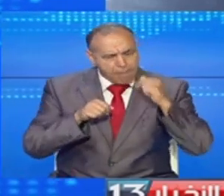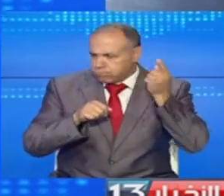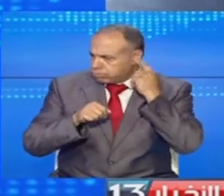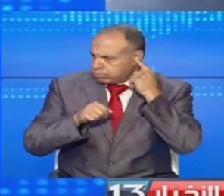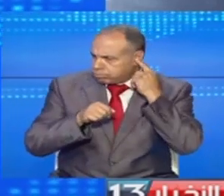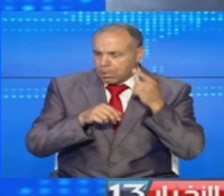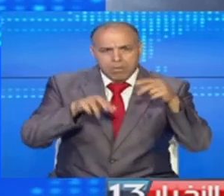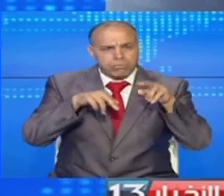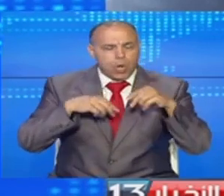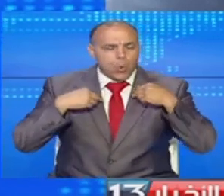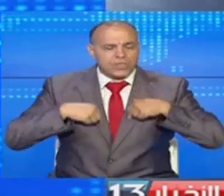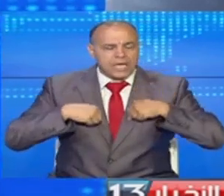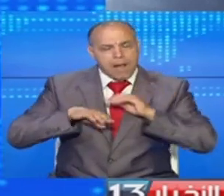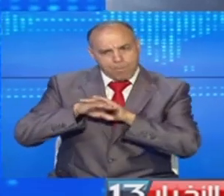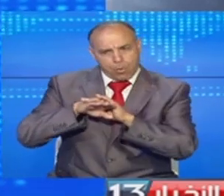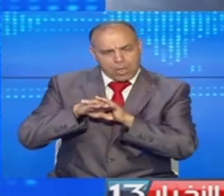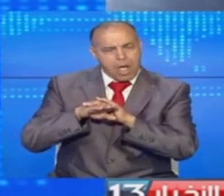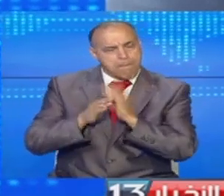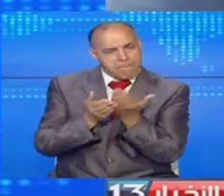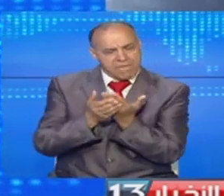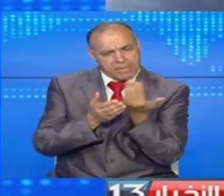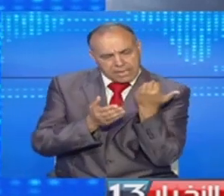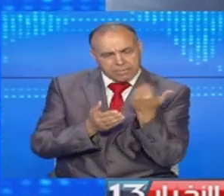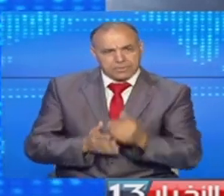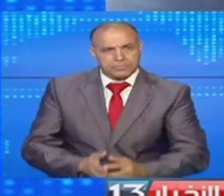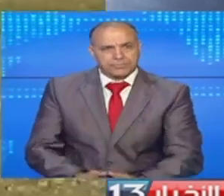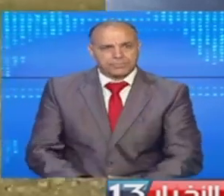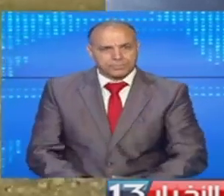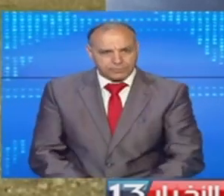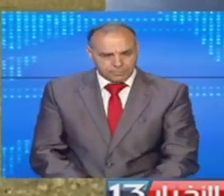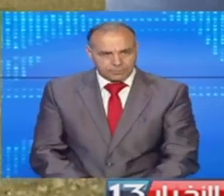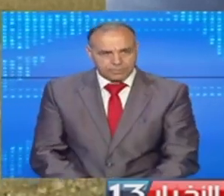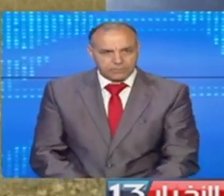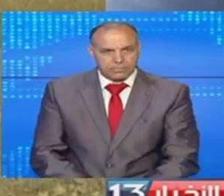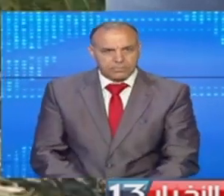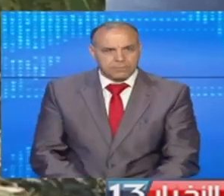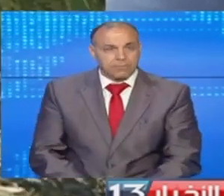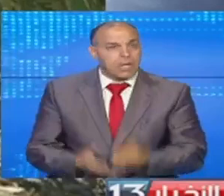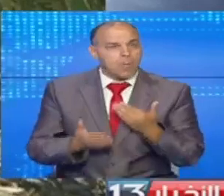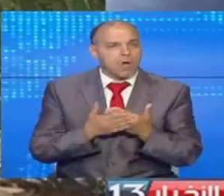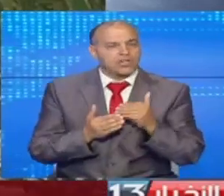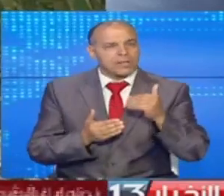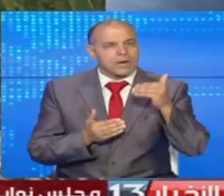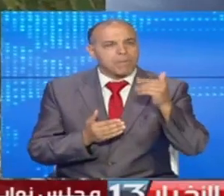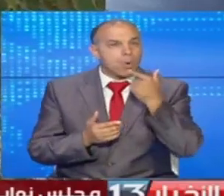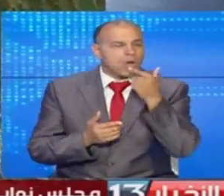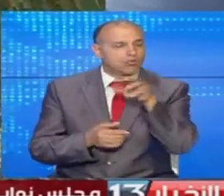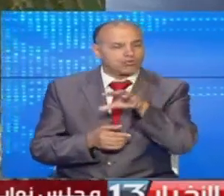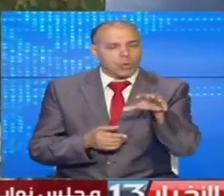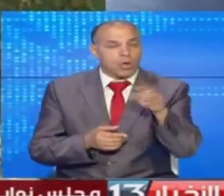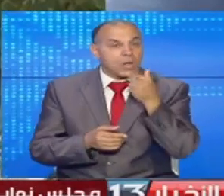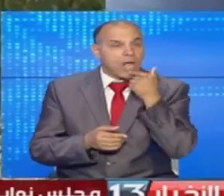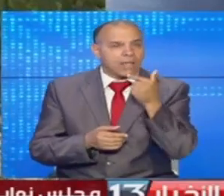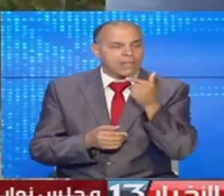إلى ردود الوزراء في علاقة بهذه الملفات. قياسا إلى المؤشرات التنموية سيما الجهوية